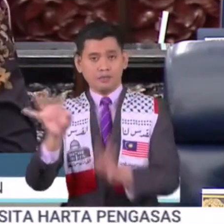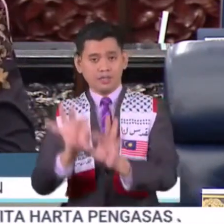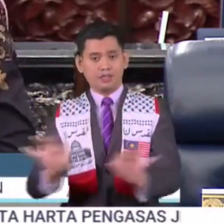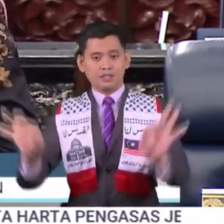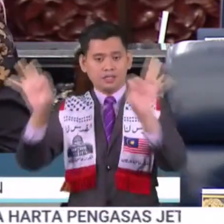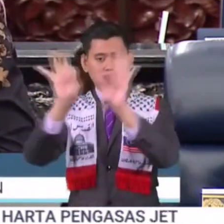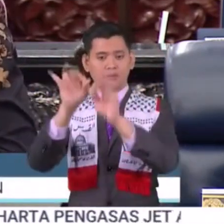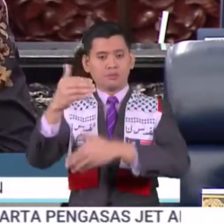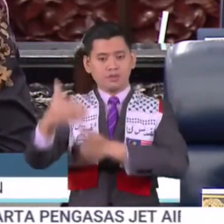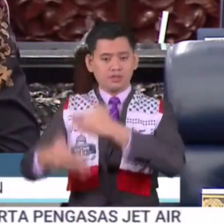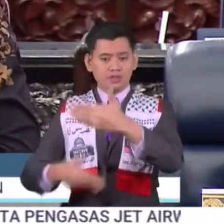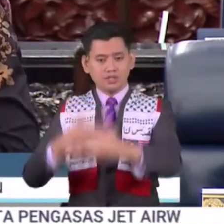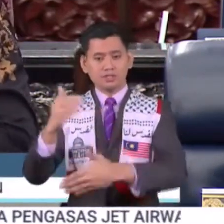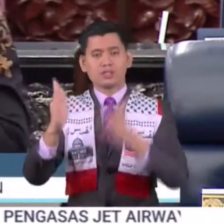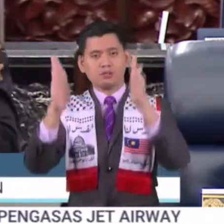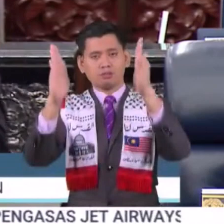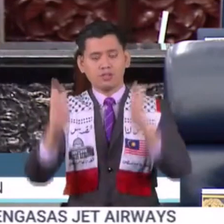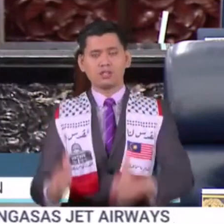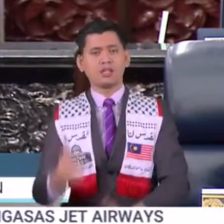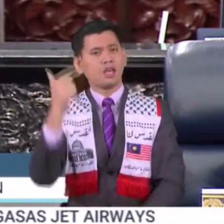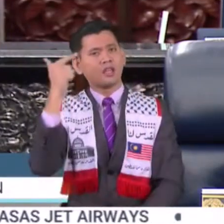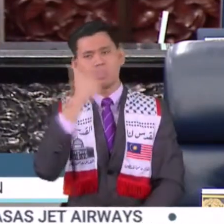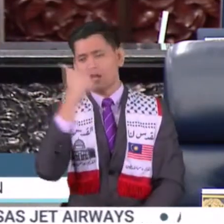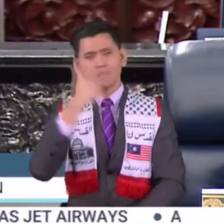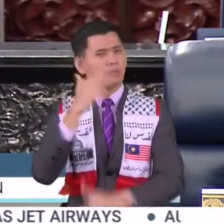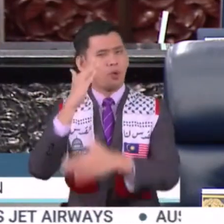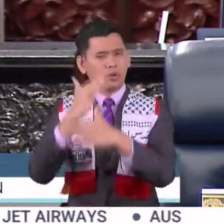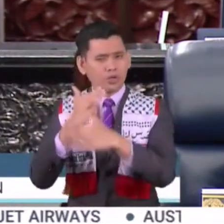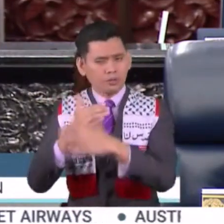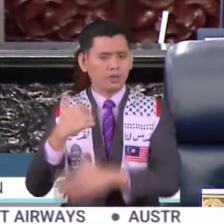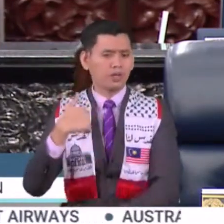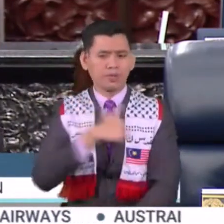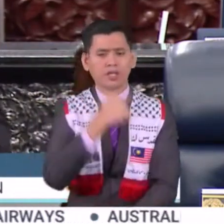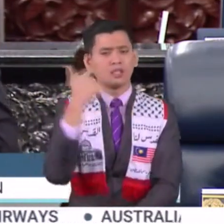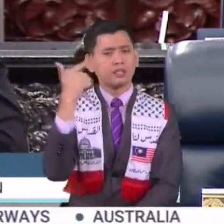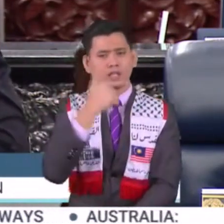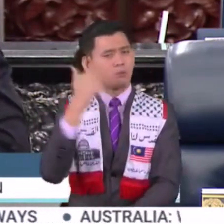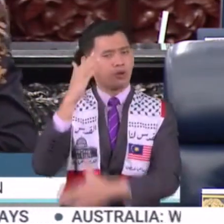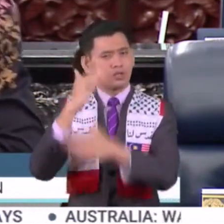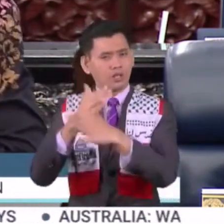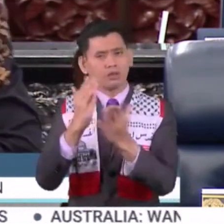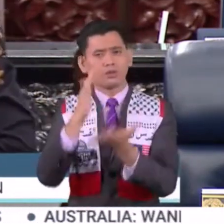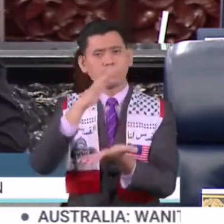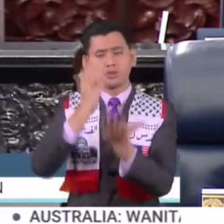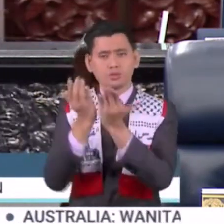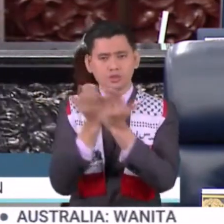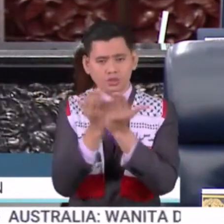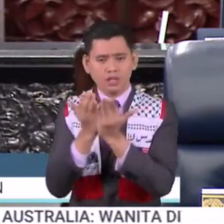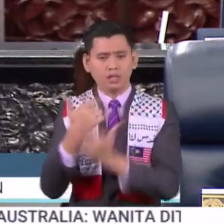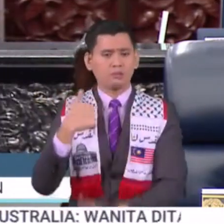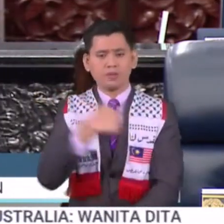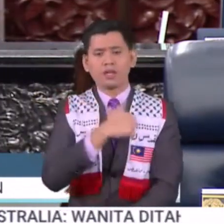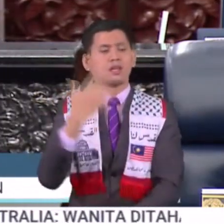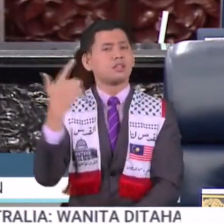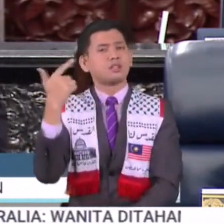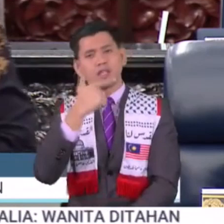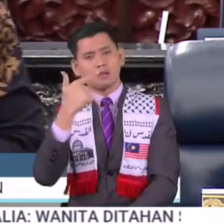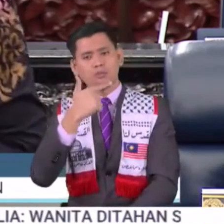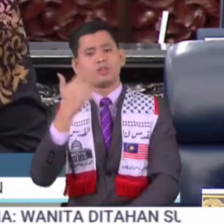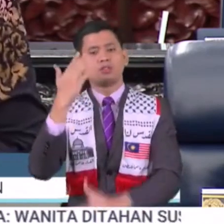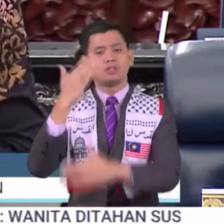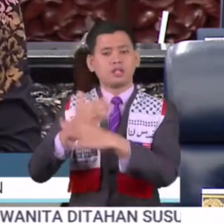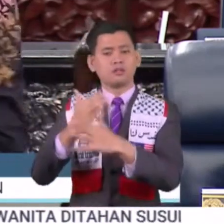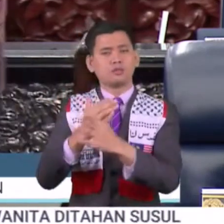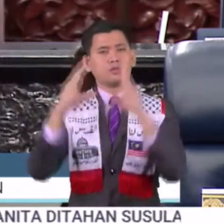pendidikan kemanusiaan ini. Jangan kacau kami, jangan usik sekolah kami, jangan usik guru-guru kami yang sana ataupun yang